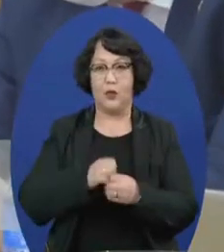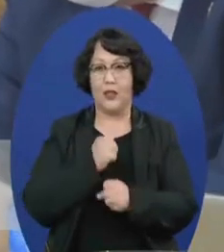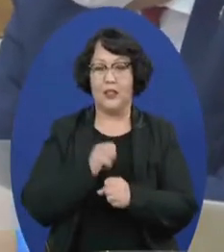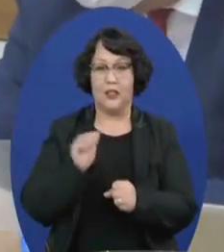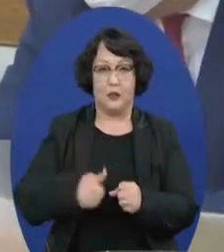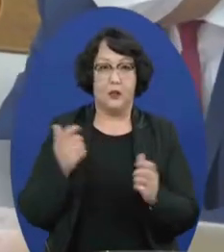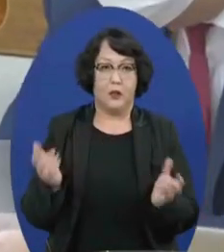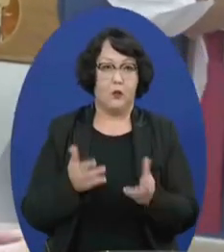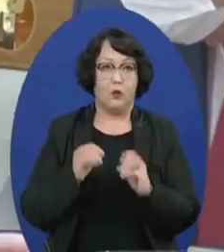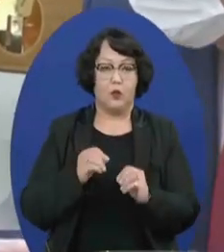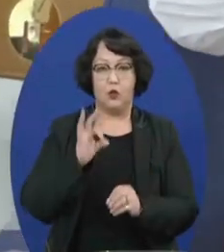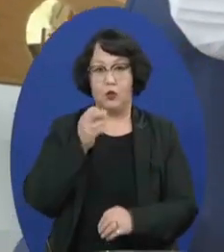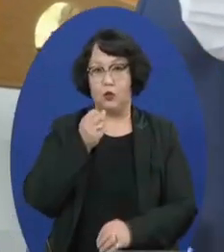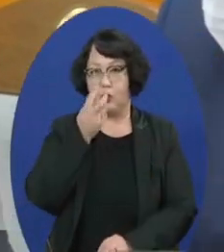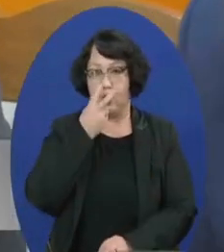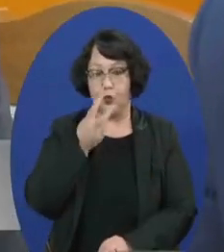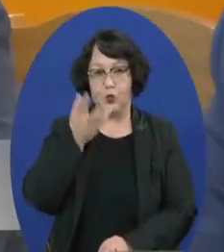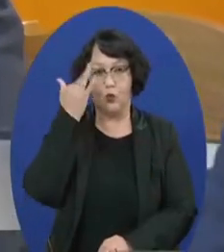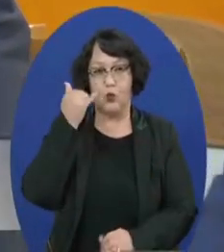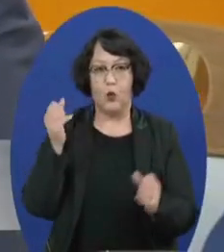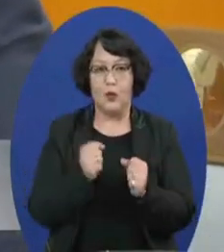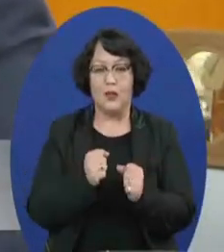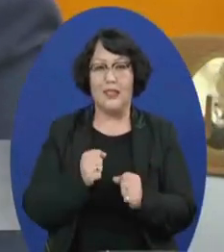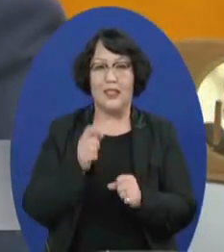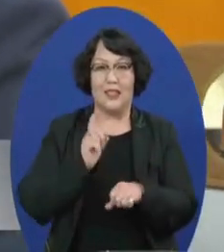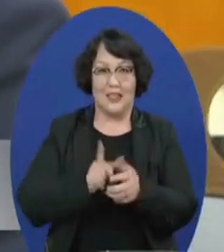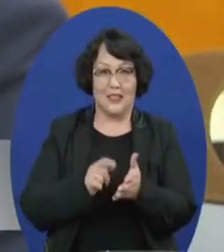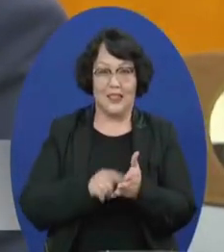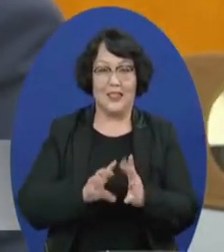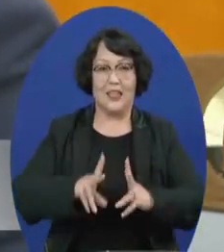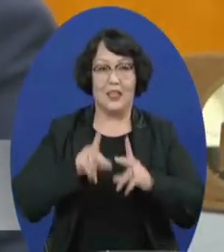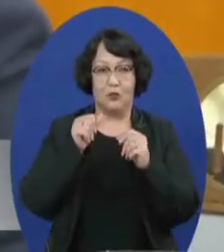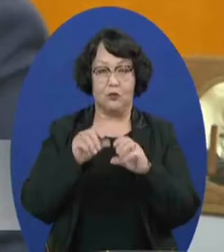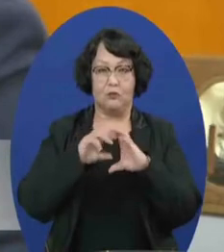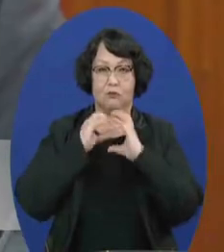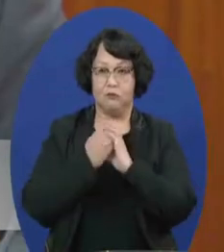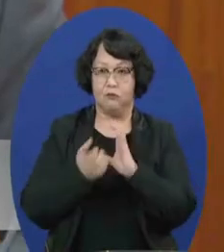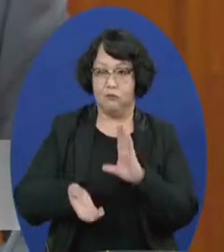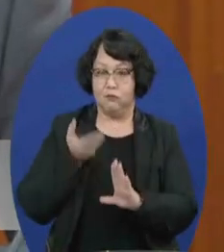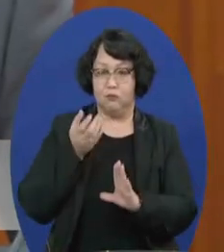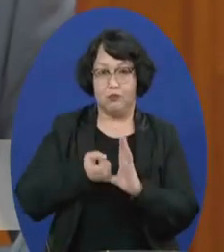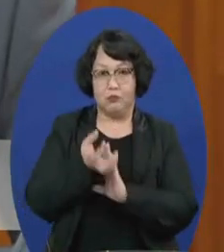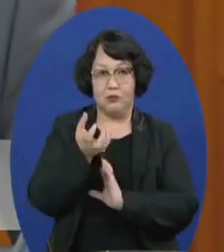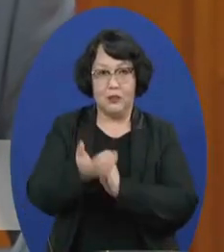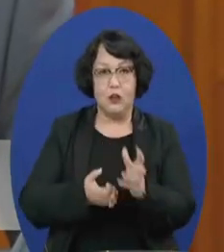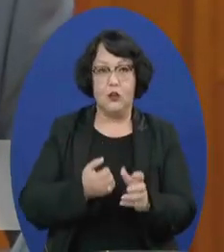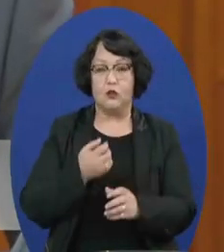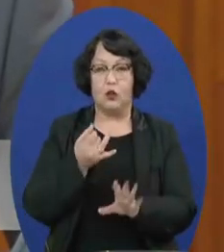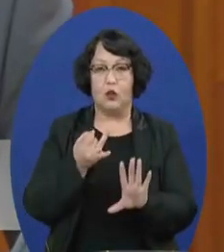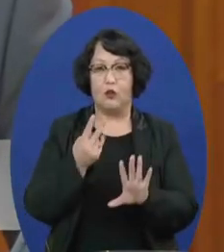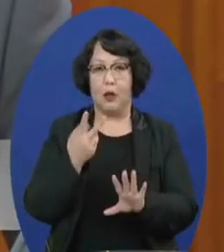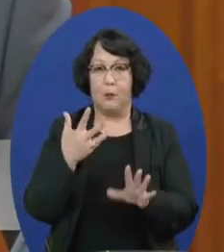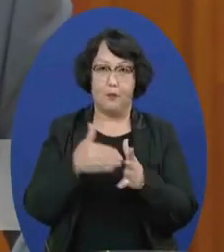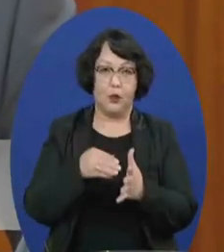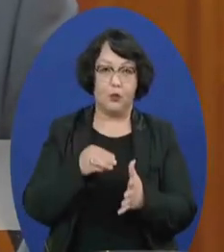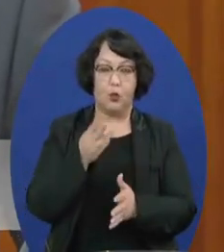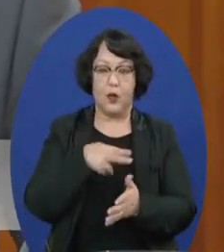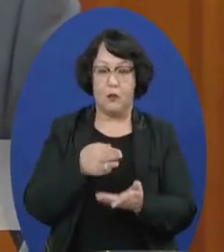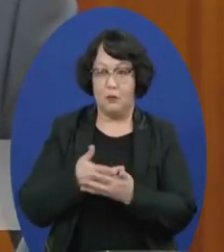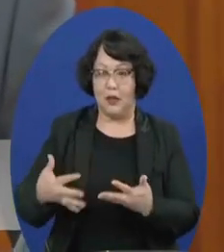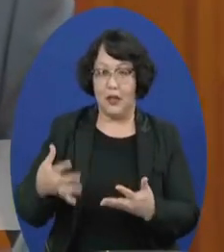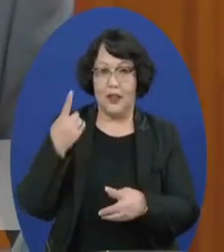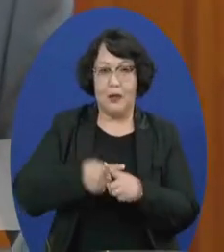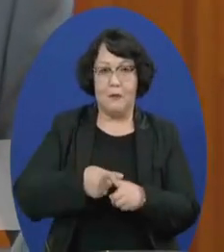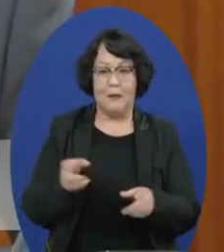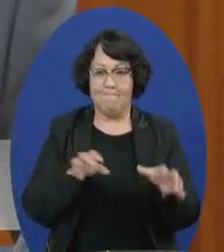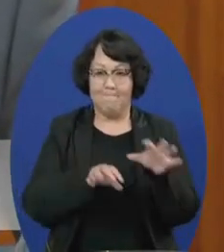эрчимжүүлэх нь зүйтэй гэж үзлээ. Ирэх хөвөл шаардлагадах сайжруулсан шахмал түлшний 725,000 тонн үндсэн түүхийдээс гадна барьцалдуулагч